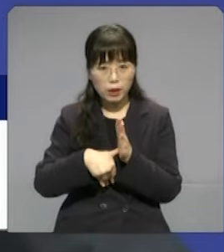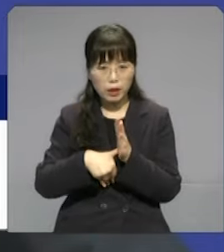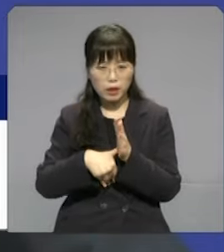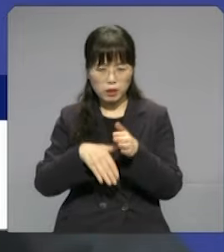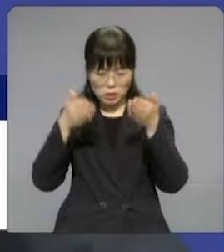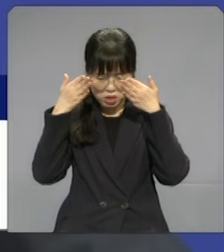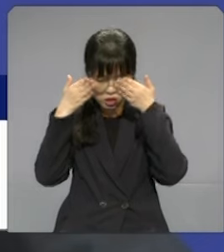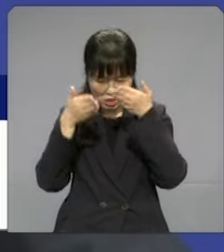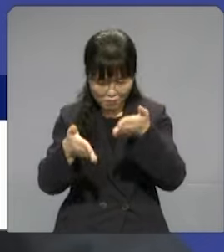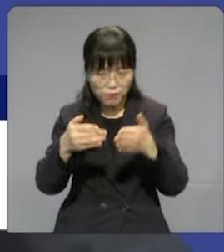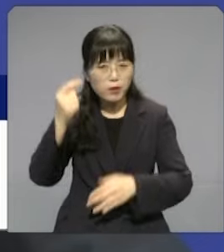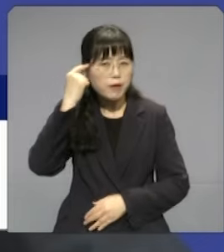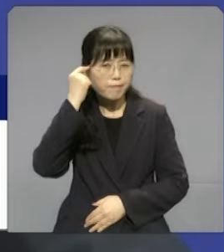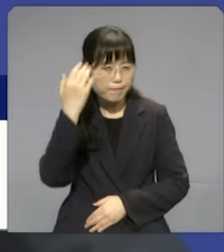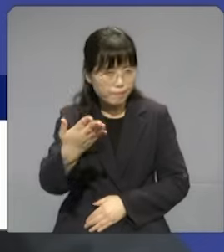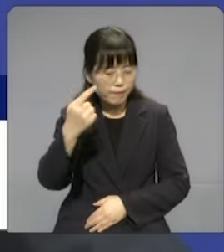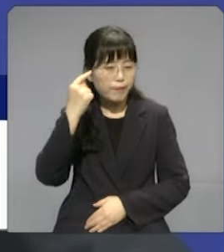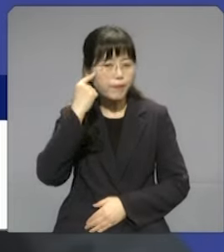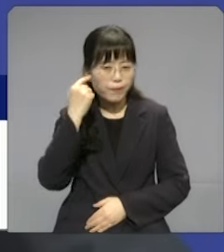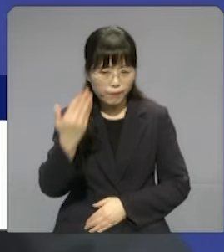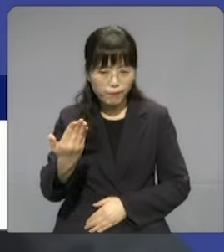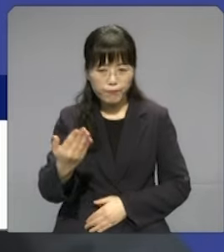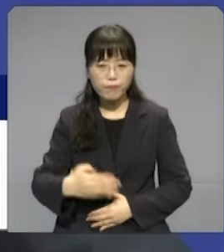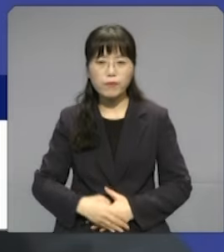이때 집중적인 이것을